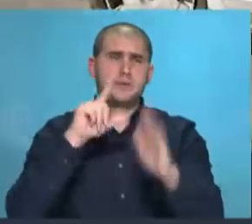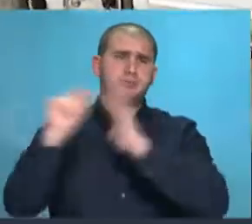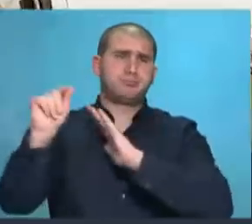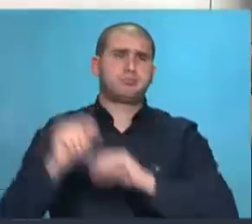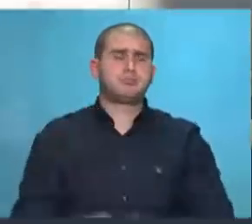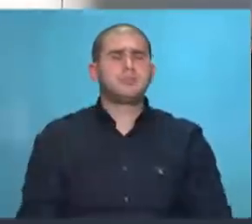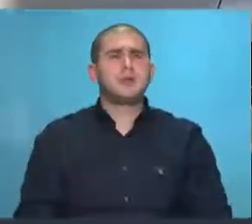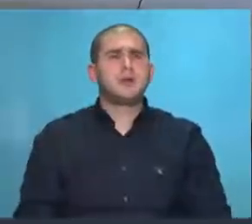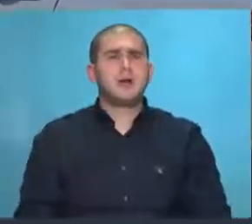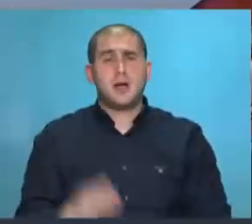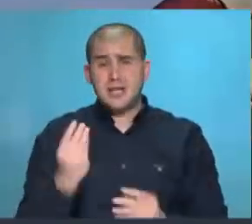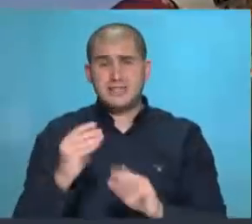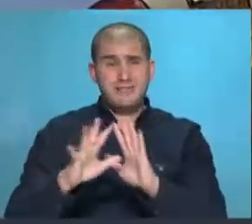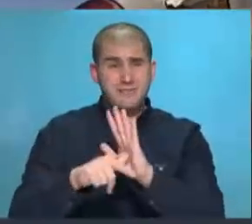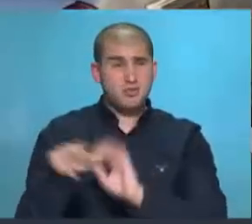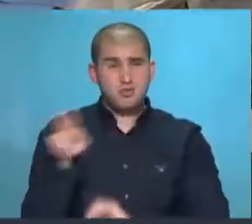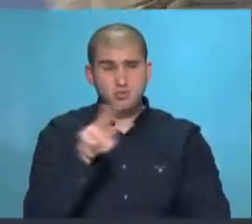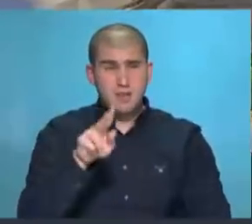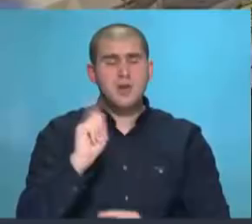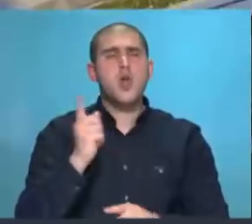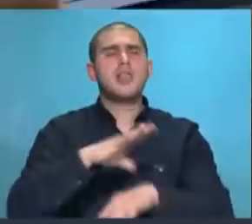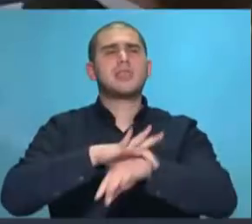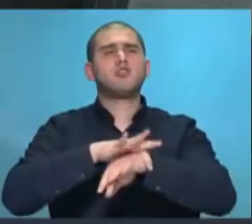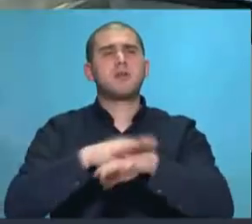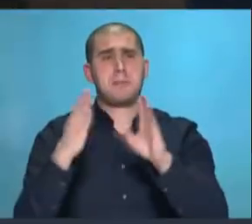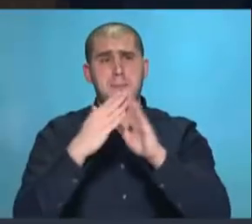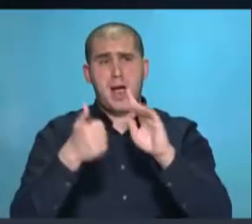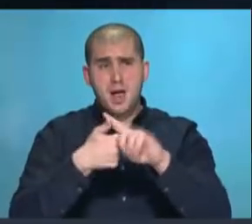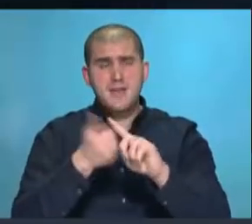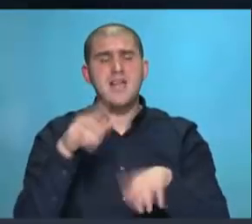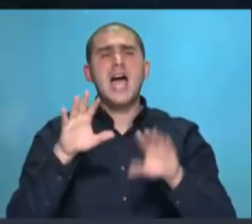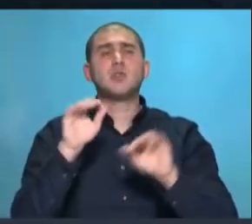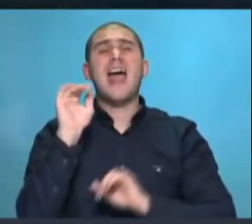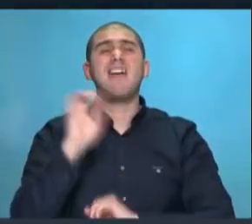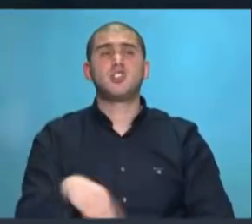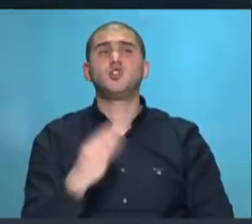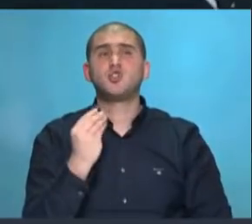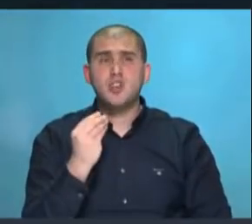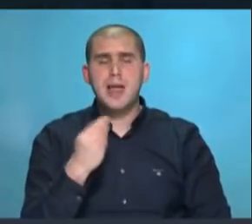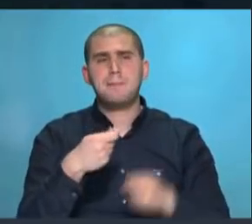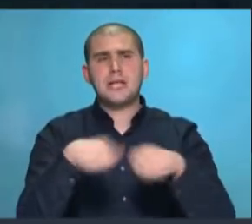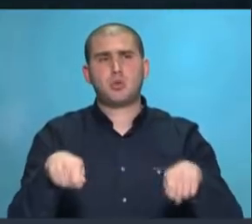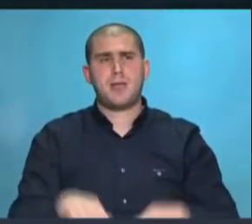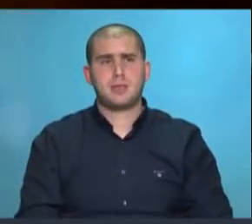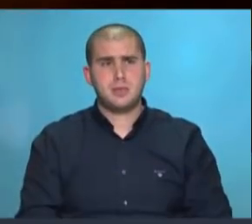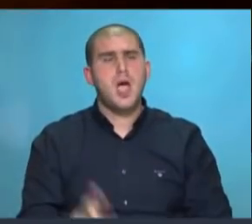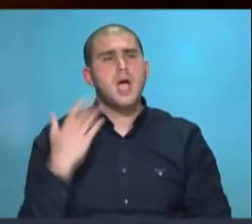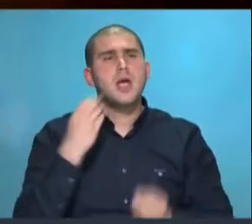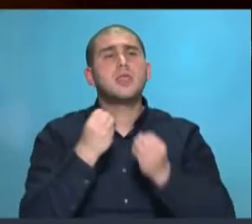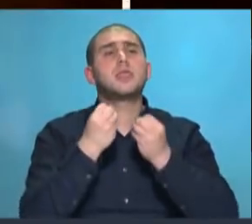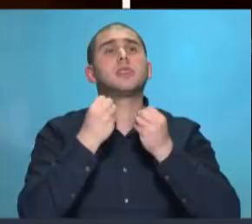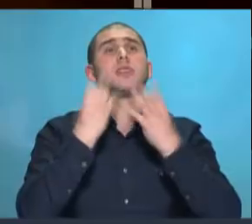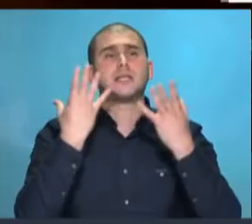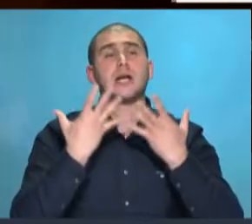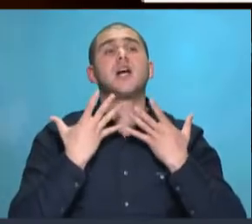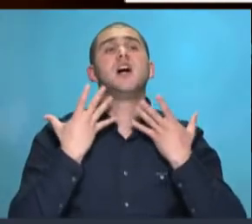השלל של צמד השודדים, כל התכשיטים שהיו בבית ועשרות אלפי שקלים במזומן. היה פה נס גדול